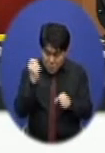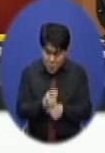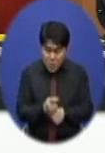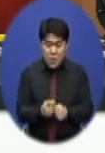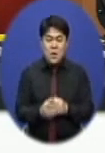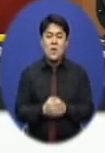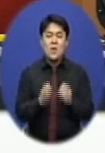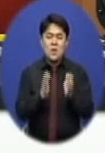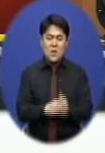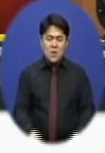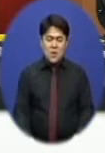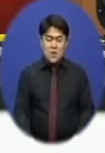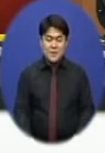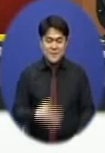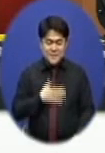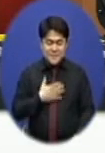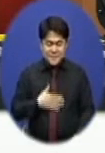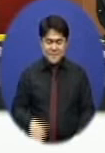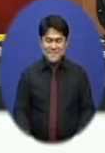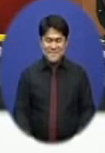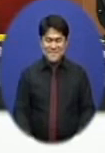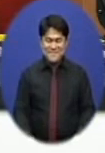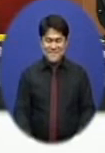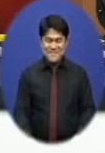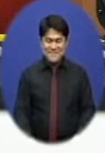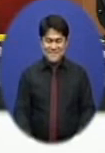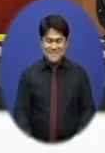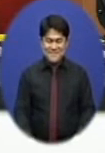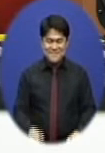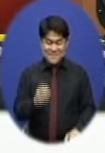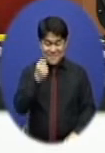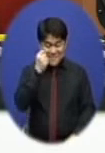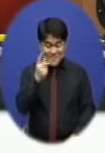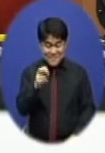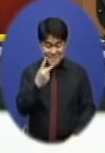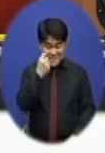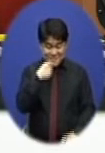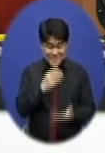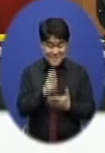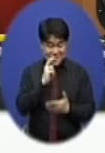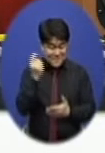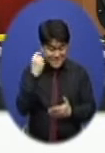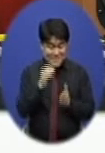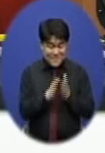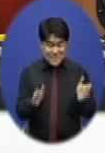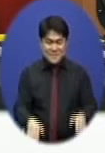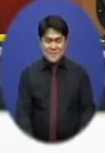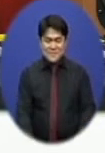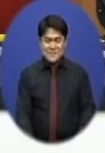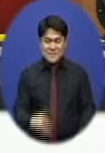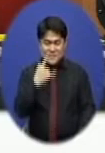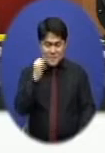네, 네, 그랬군요. 네. 네. 그래서 그냥 홍대에 오지 마라. 네. 그래도 말 들어줘야죠. 아유, 네. 우리